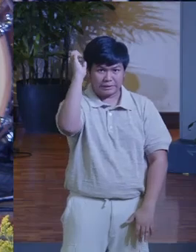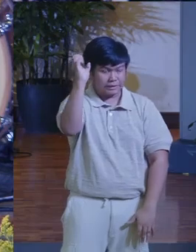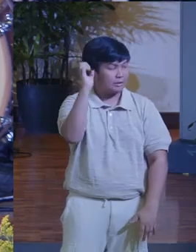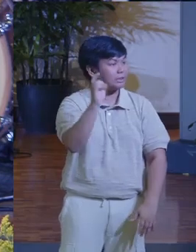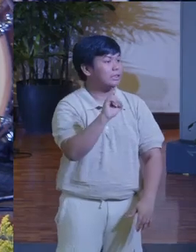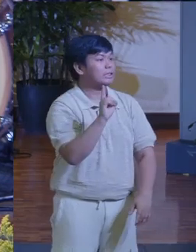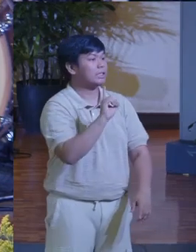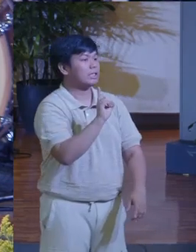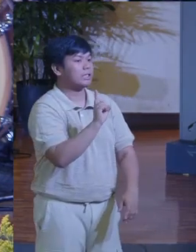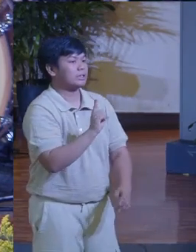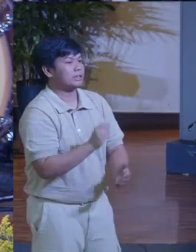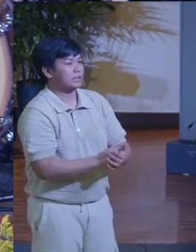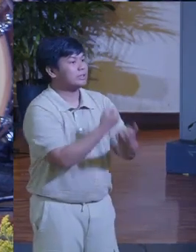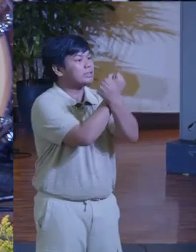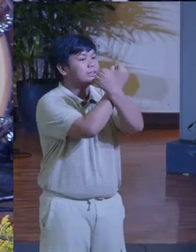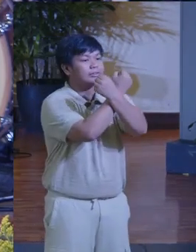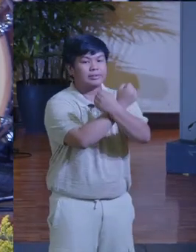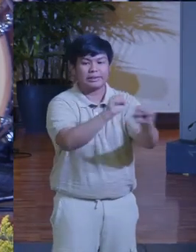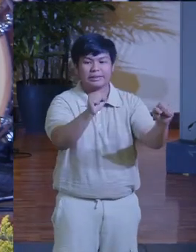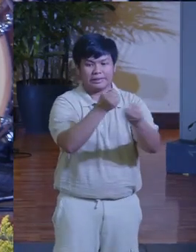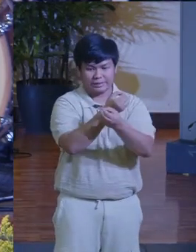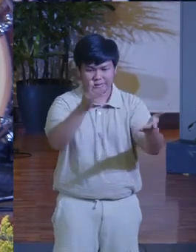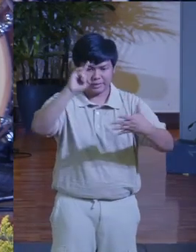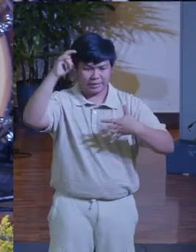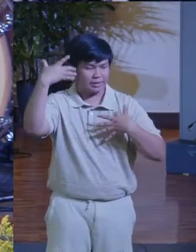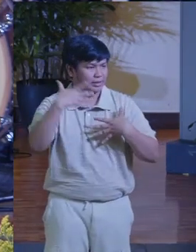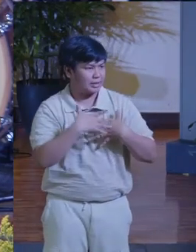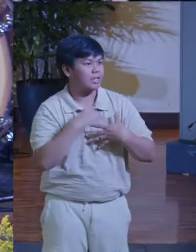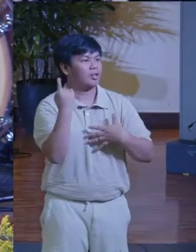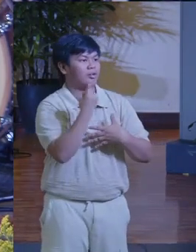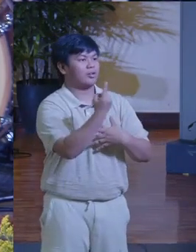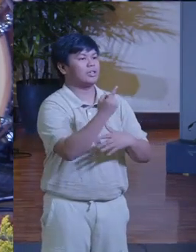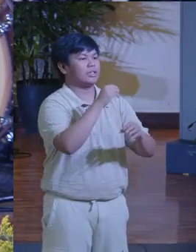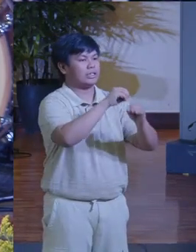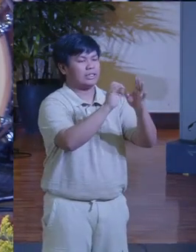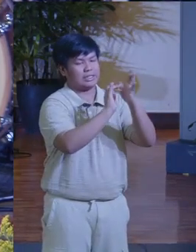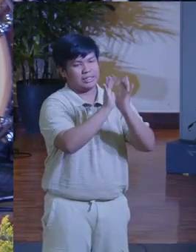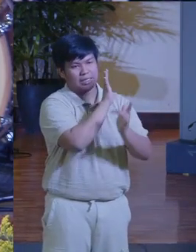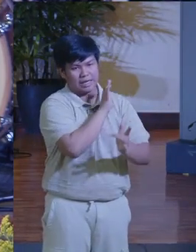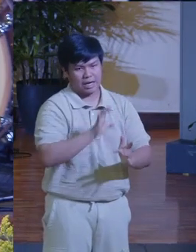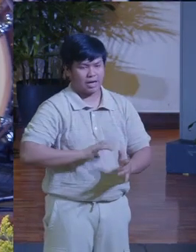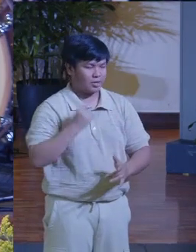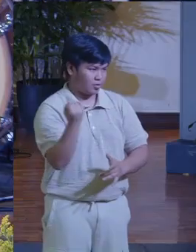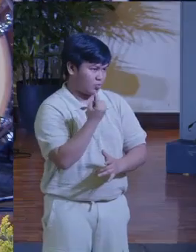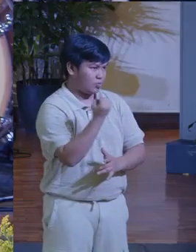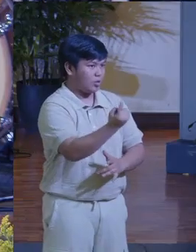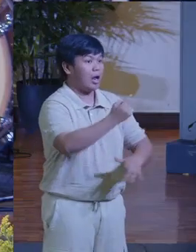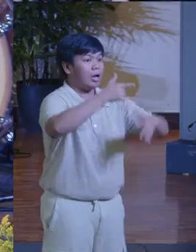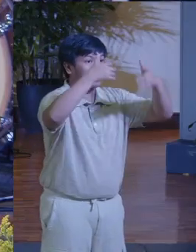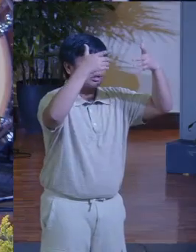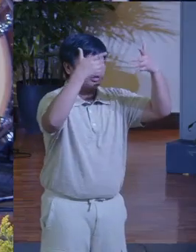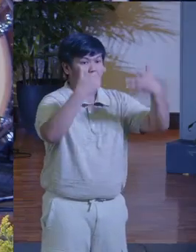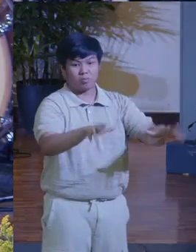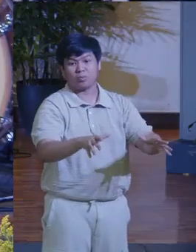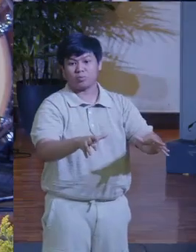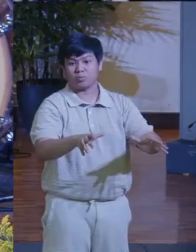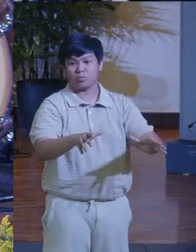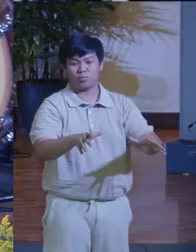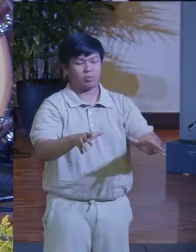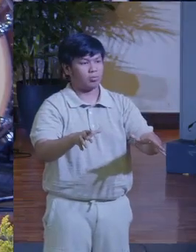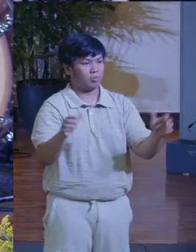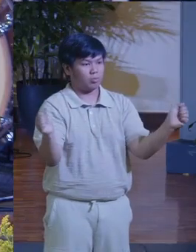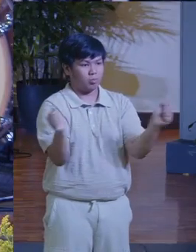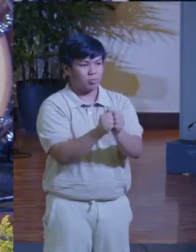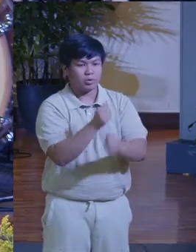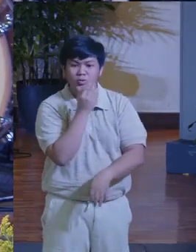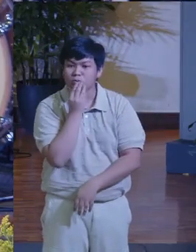Pinapangaral niya ang salvation by grace alone, through faith alone, in Christ alone. Tapos, nung nasa